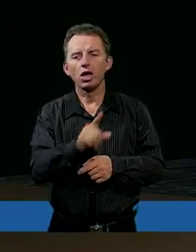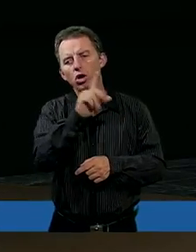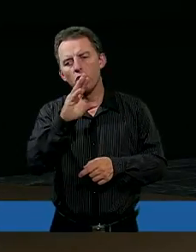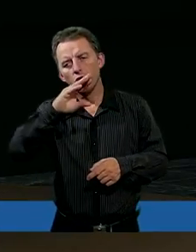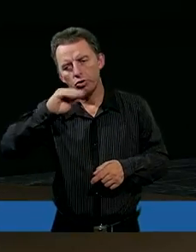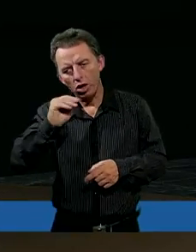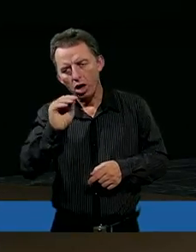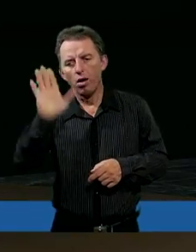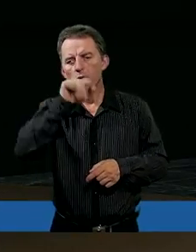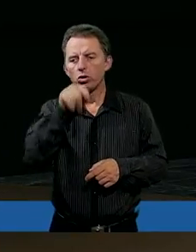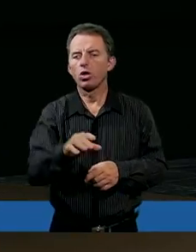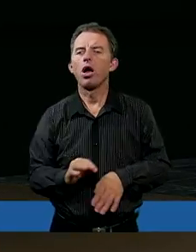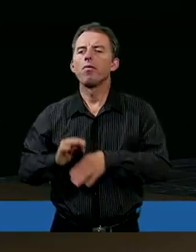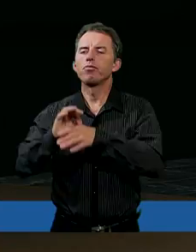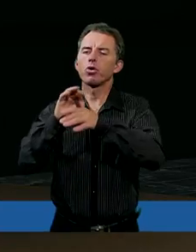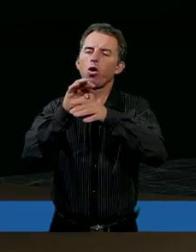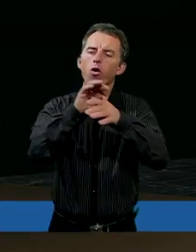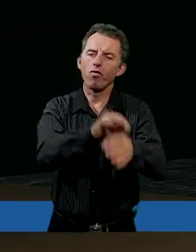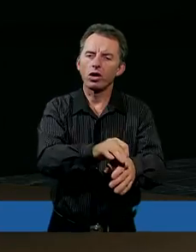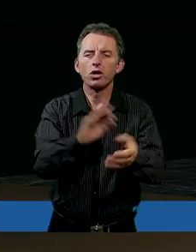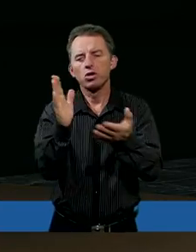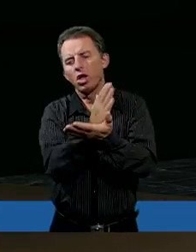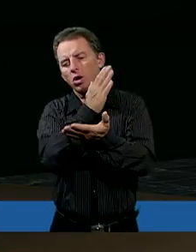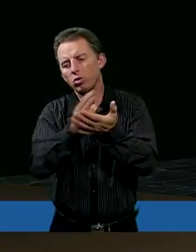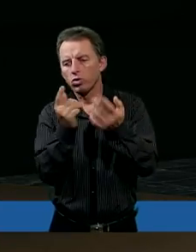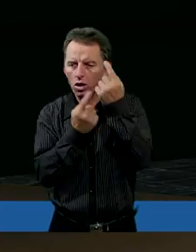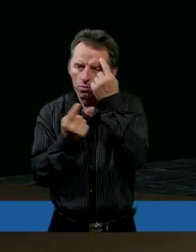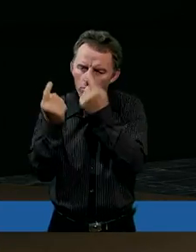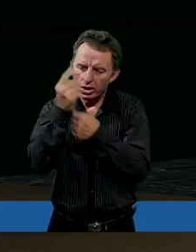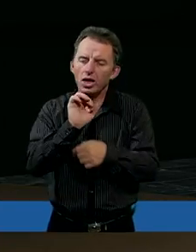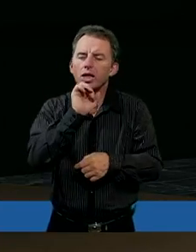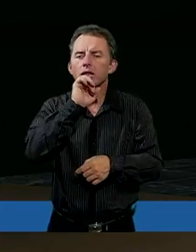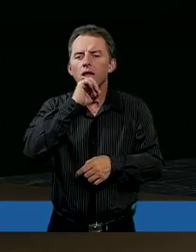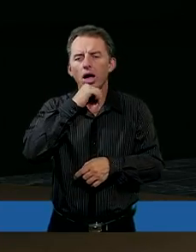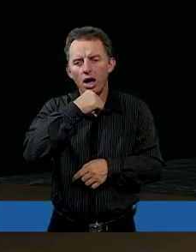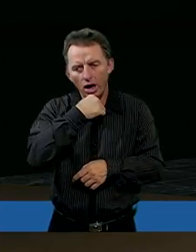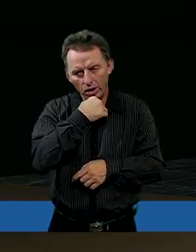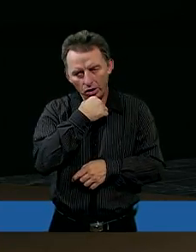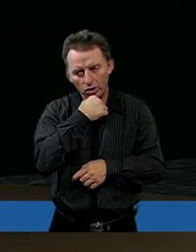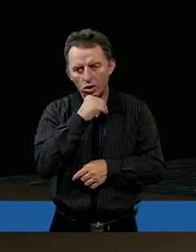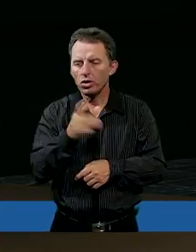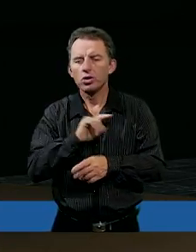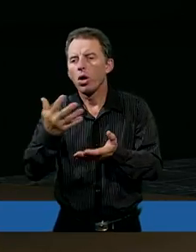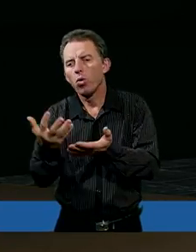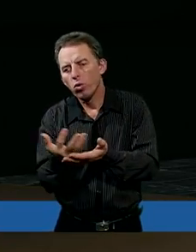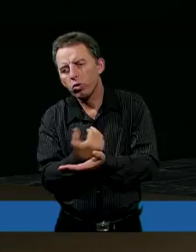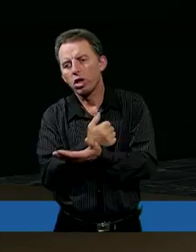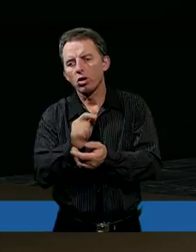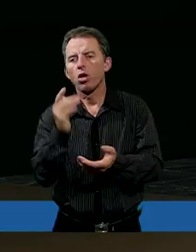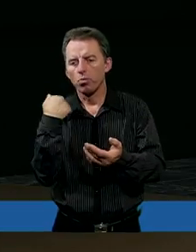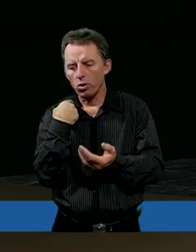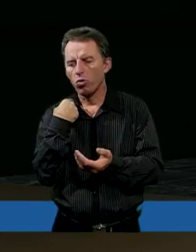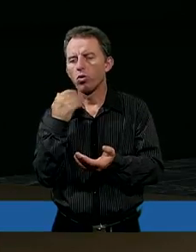że Bóg to wprowadził, jak niektórzy myślą, że ta starość mu się nie udała, jak to już